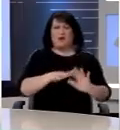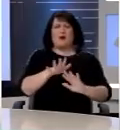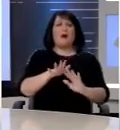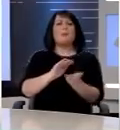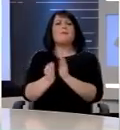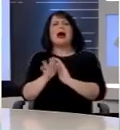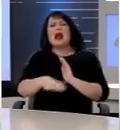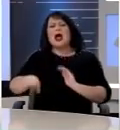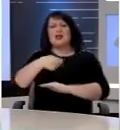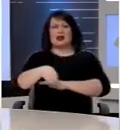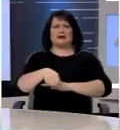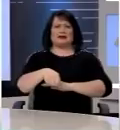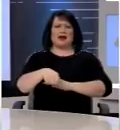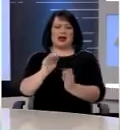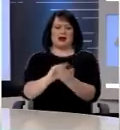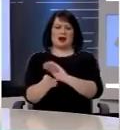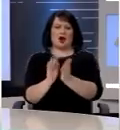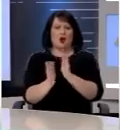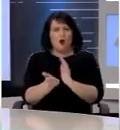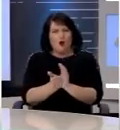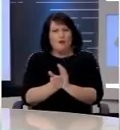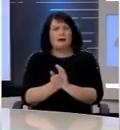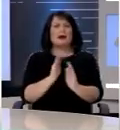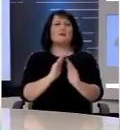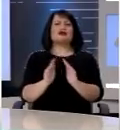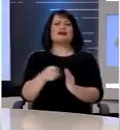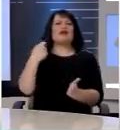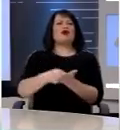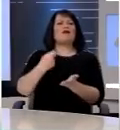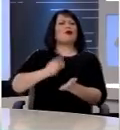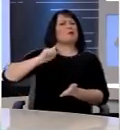παραδικαστικά κυκλώματα, στις λογείς ασυλίες, στους φοροφυγάδες.